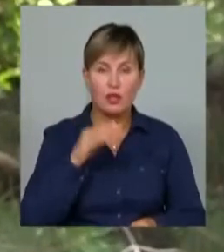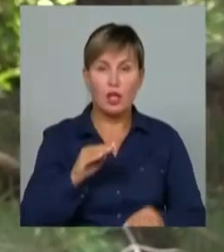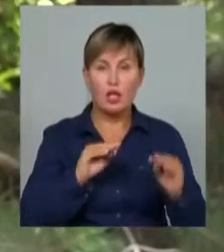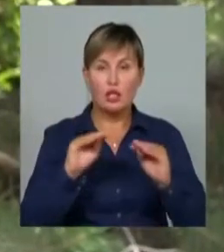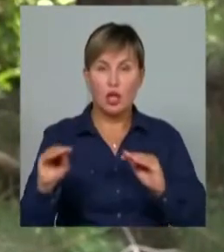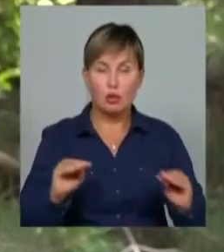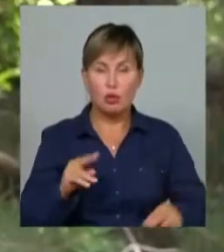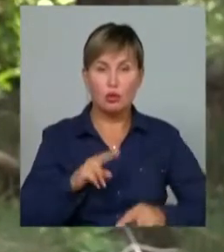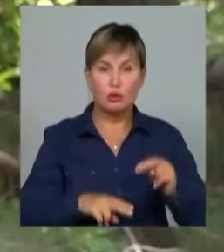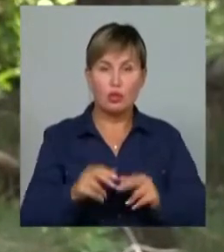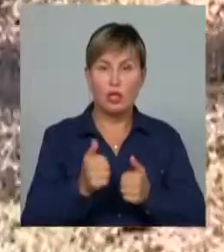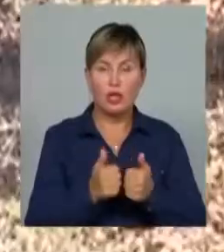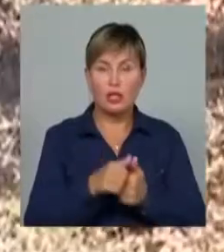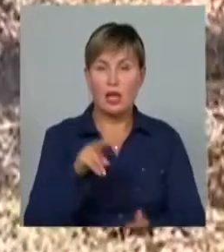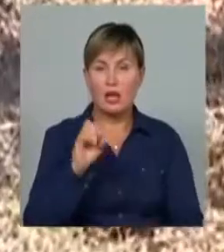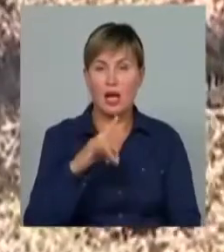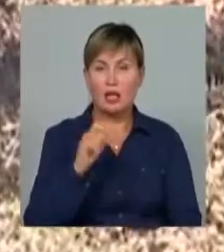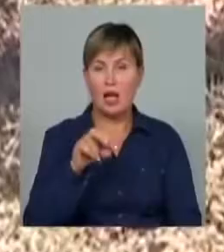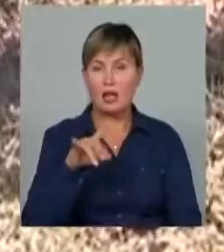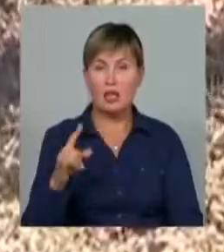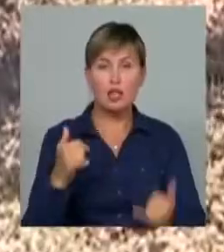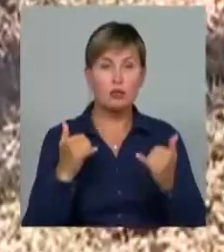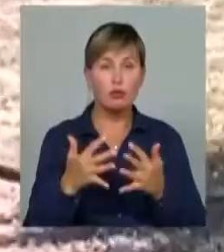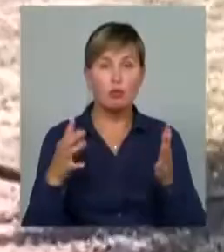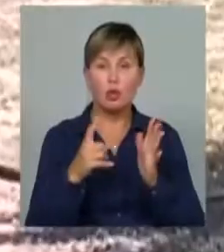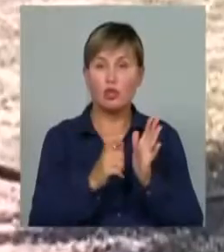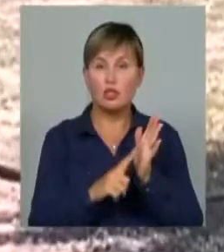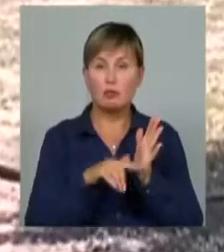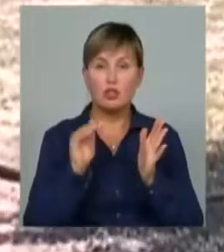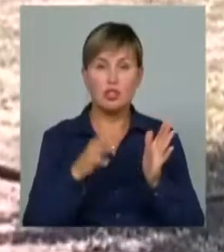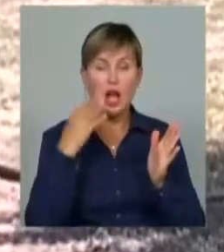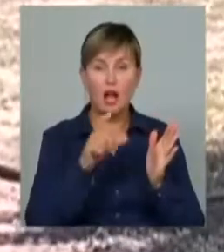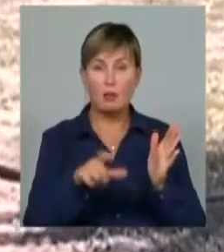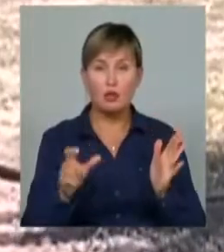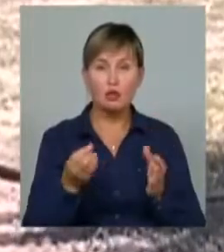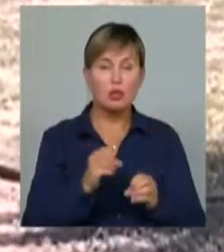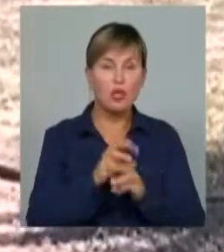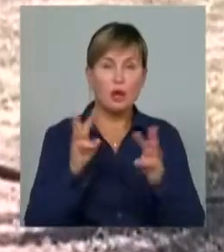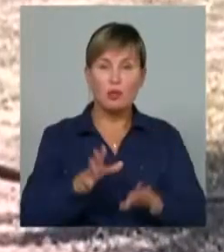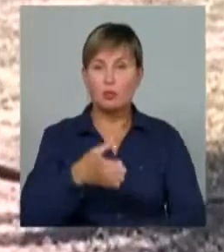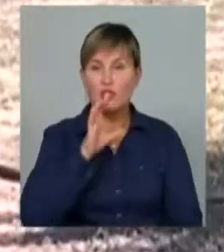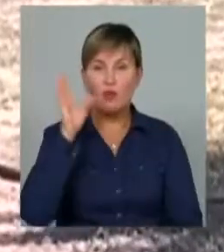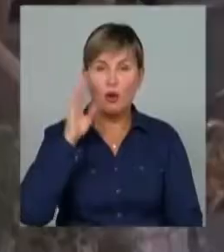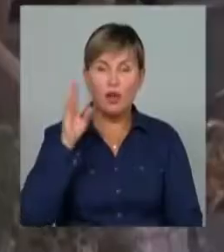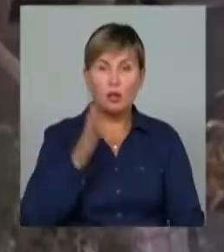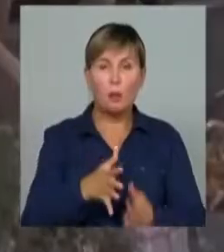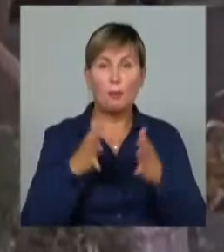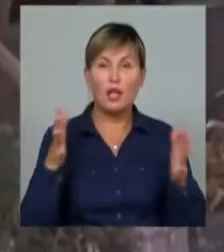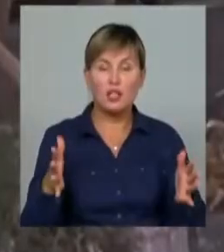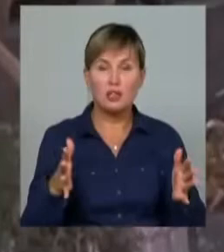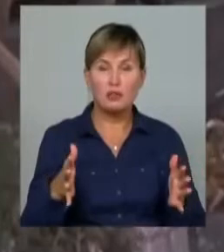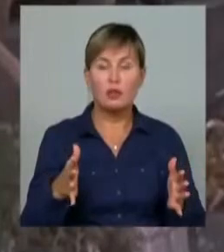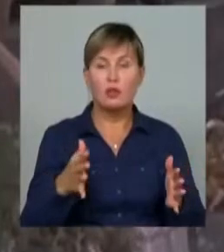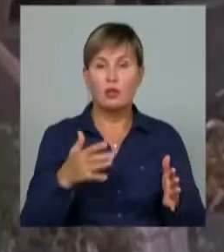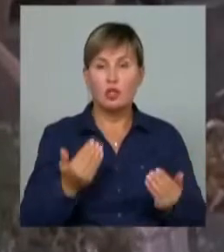Сооружение строится возле речки Каргалы. На сегодня более 170 тысяч алматинцев еще не обеспечены питьевой водой. Большинство из них